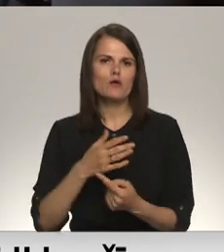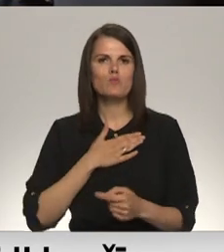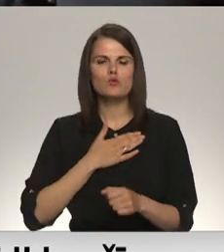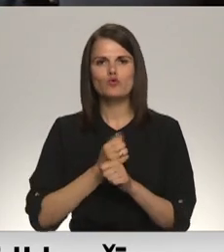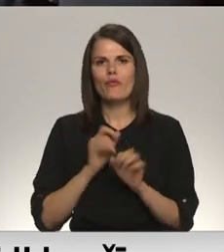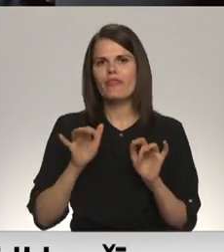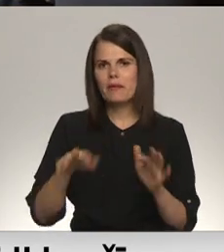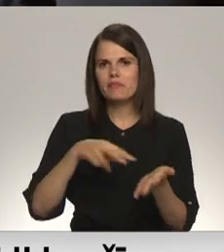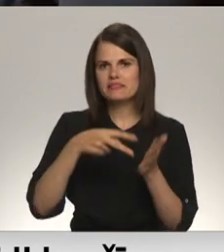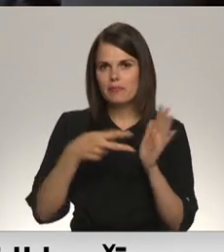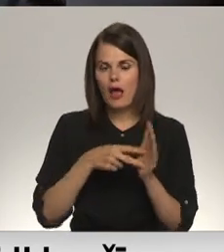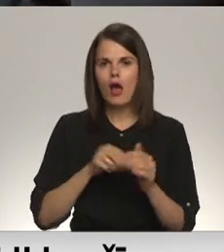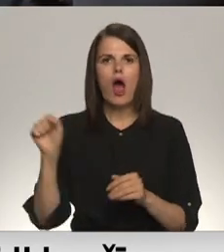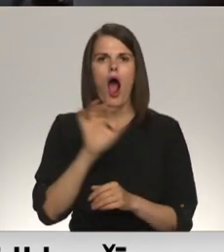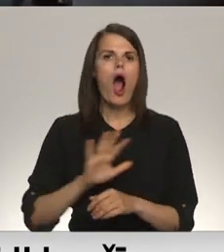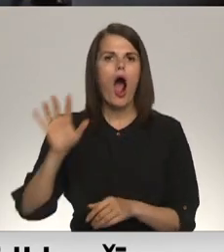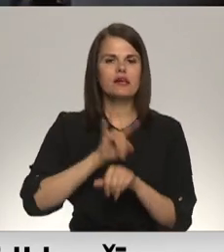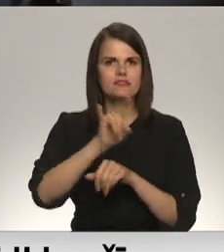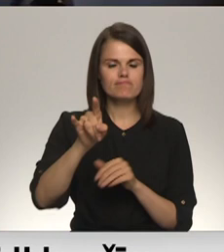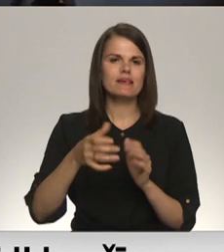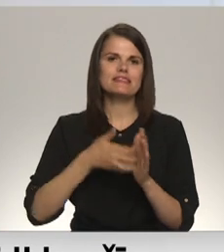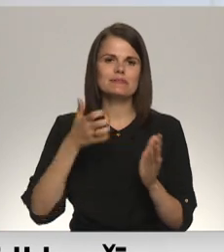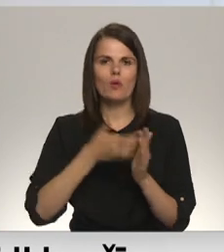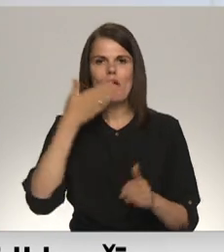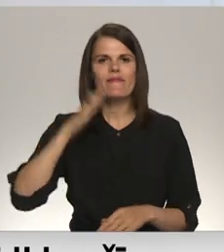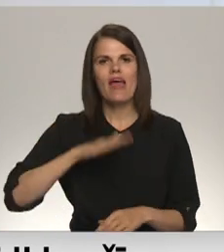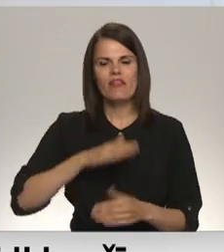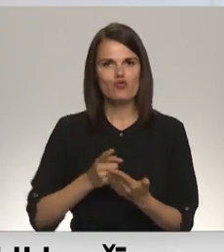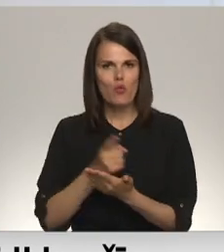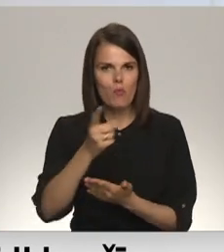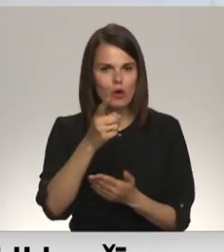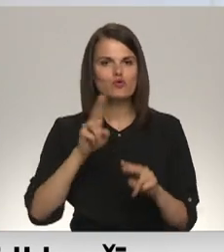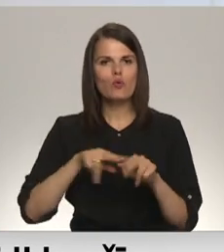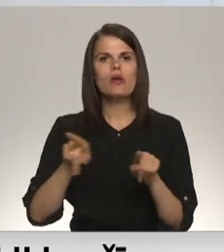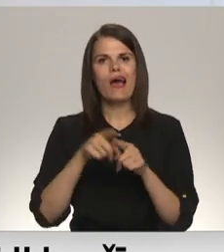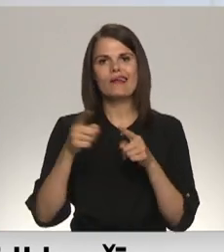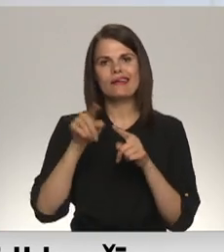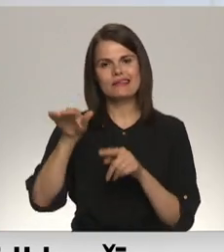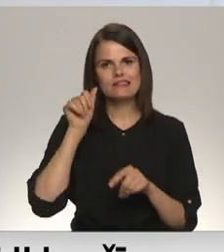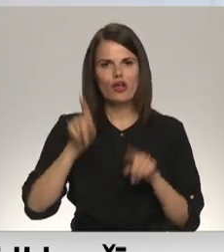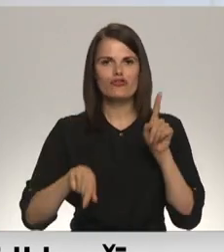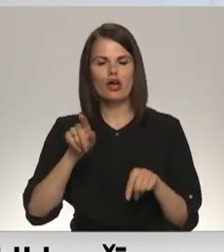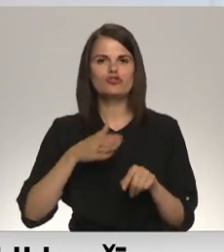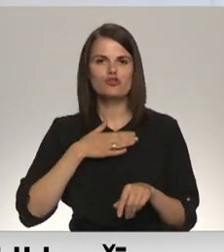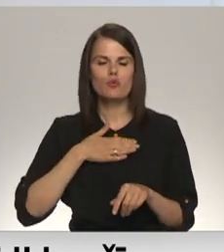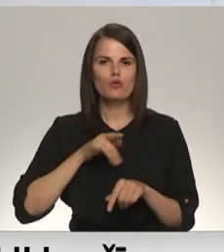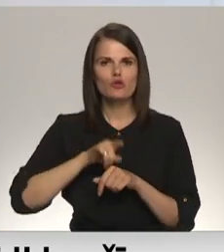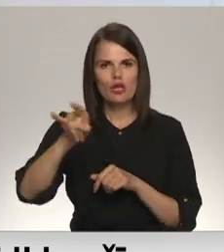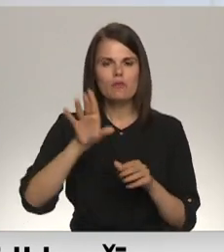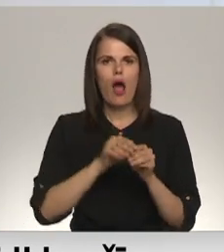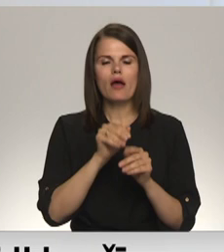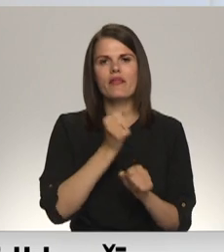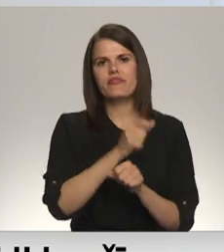uz Āziju cenšamies izmantot tā dāvēto dienvidu maršrutu, bet vienlaiks esam izīrējuši arī dažas mūsu lidmašīnas ar apkalpēm, lai